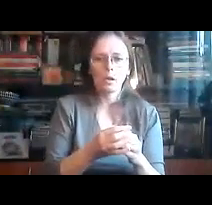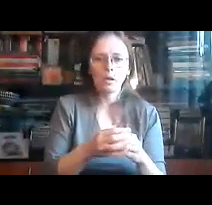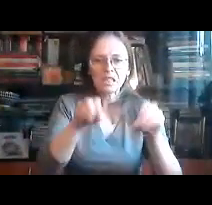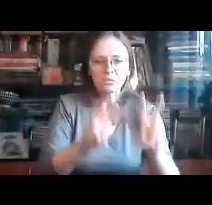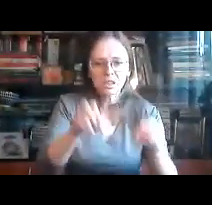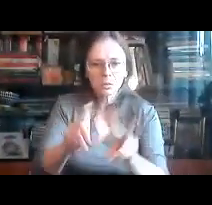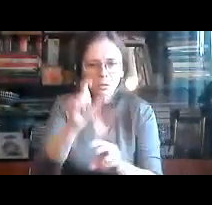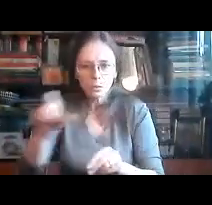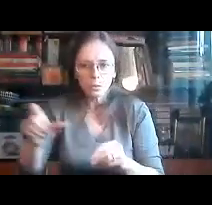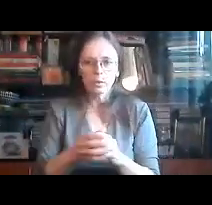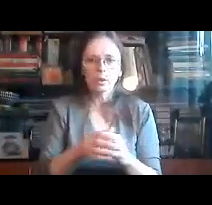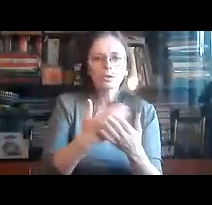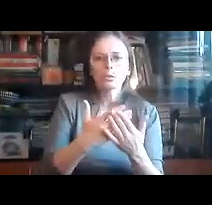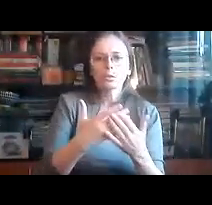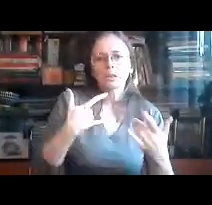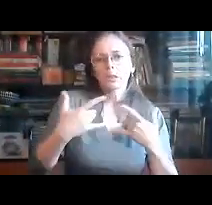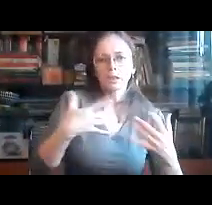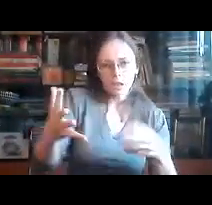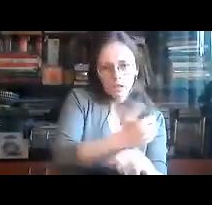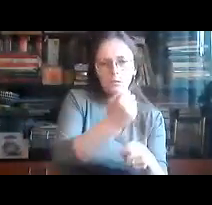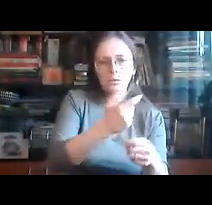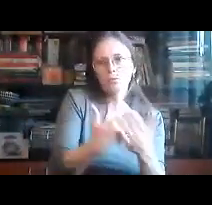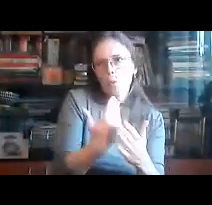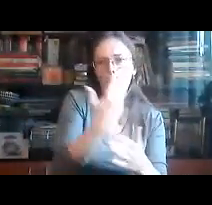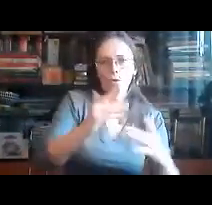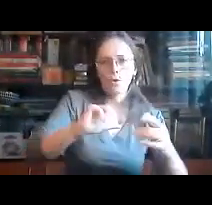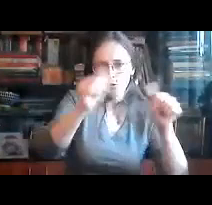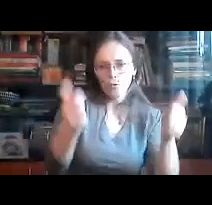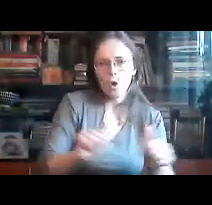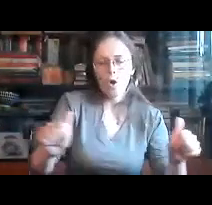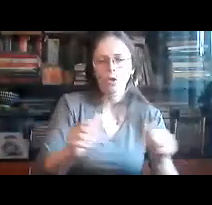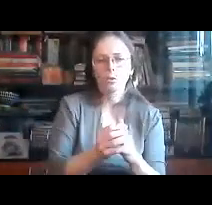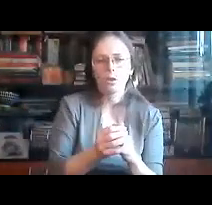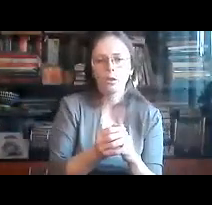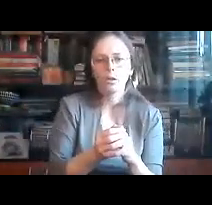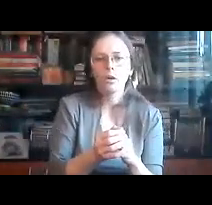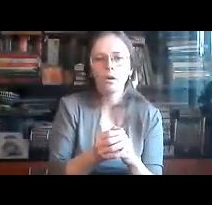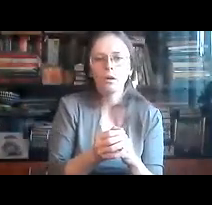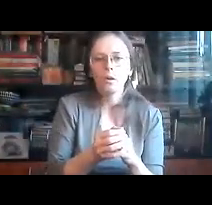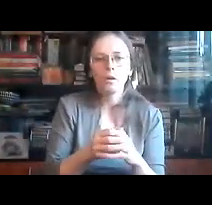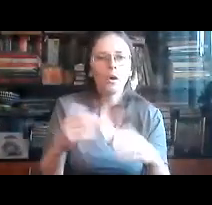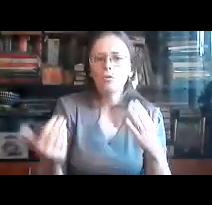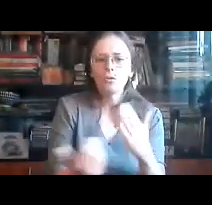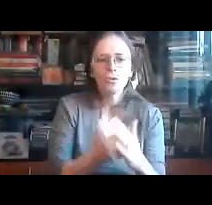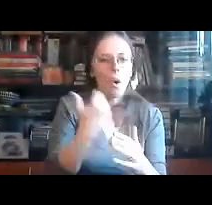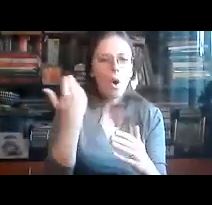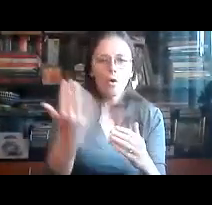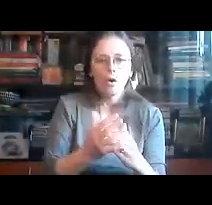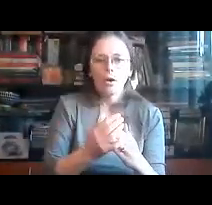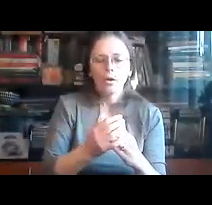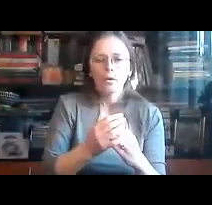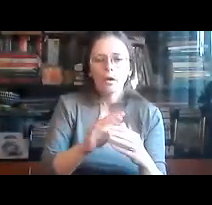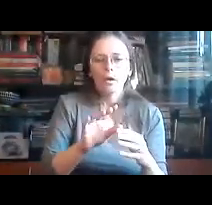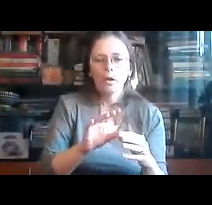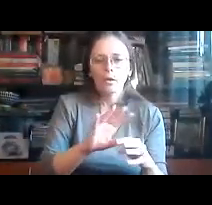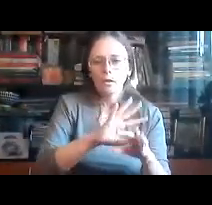какие-то перформансы, какие формы, наверное, появятся как бы совершенно новые формы, где, наверное, текст может